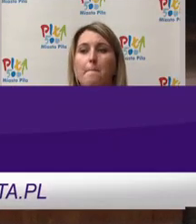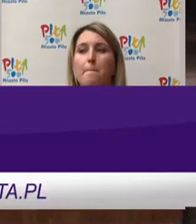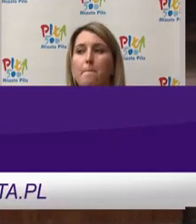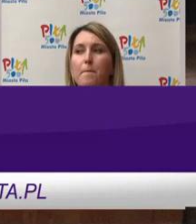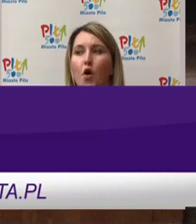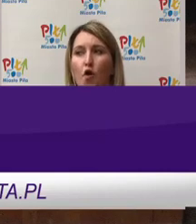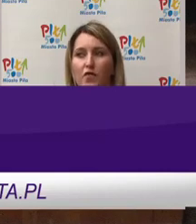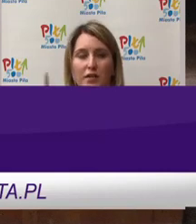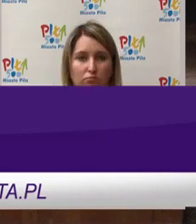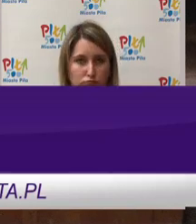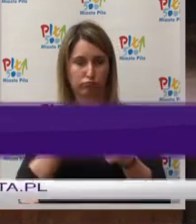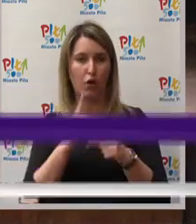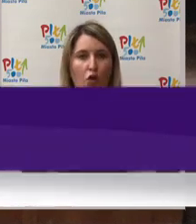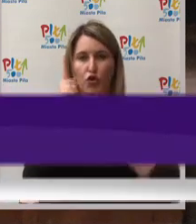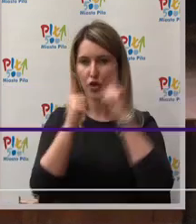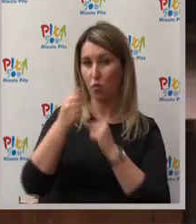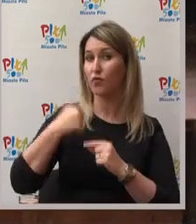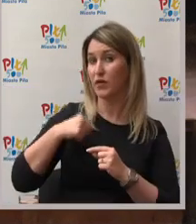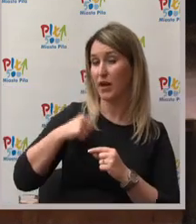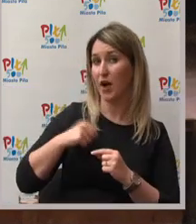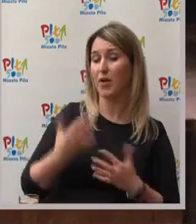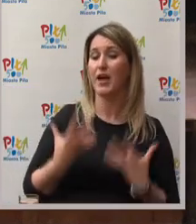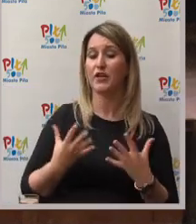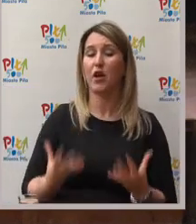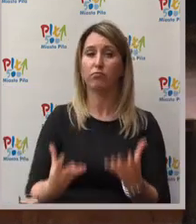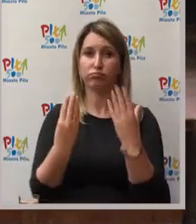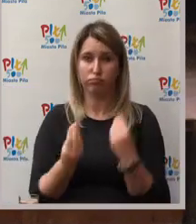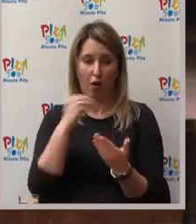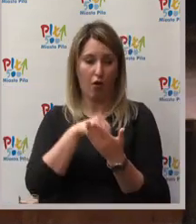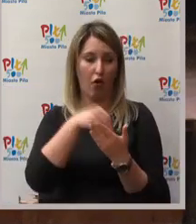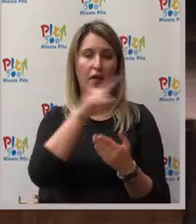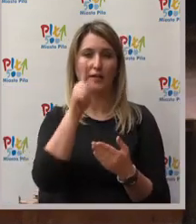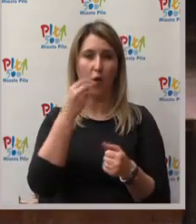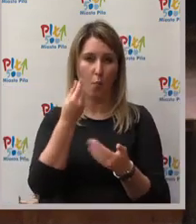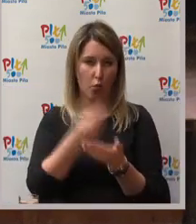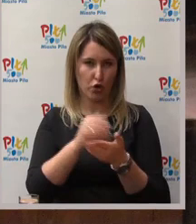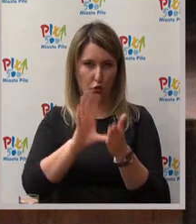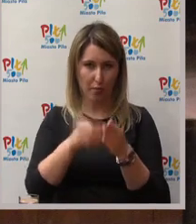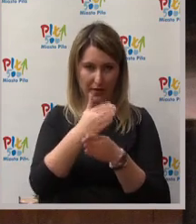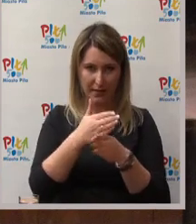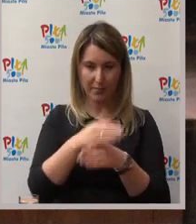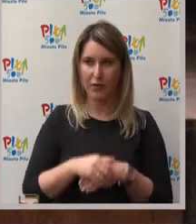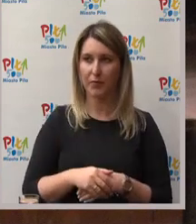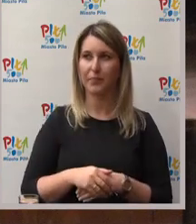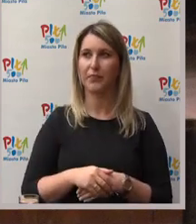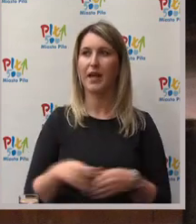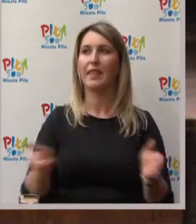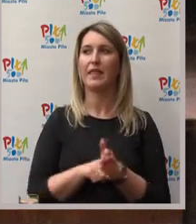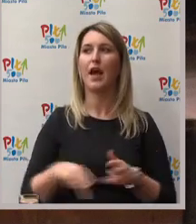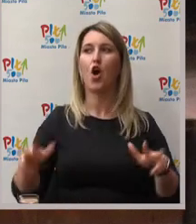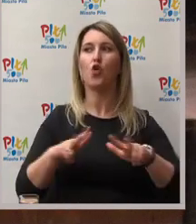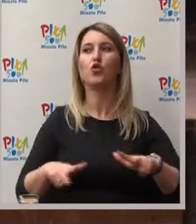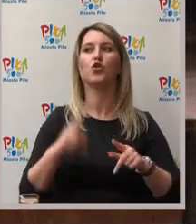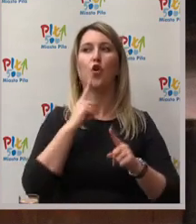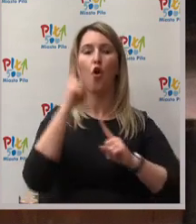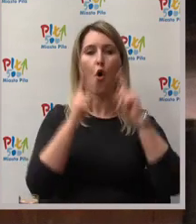oczekiwaniom działkowców. Umożliwi ona udzielenie dotacji z budżetu miasta Piły, tak zwanym RODom, rodzinnym ogrodom działkowym, na